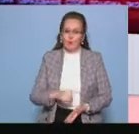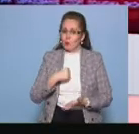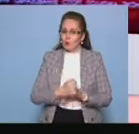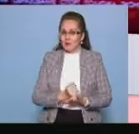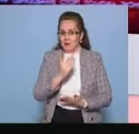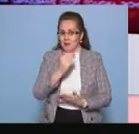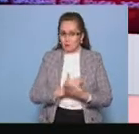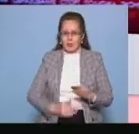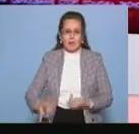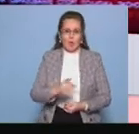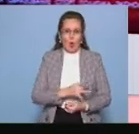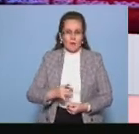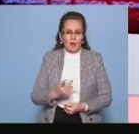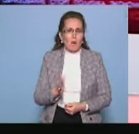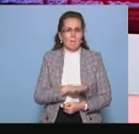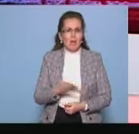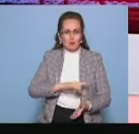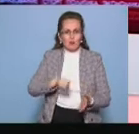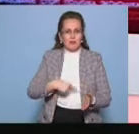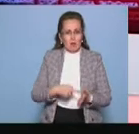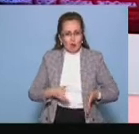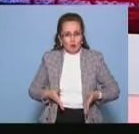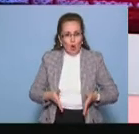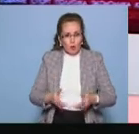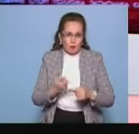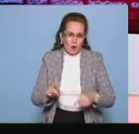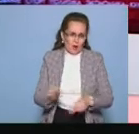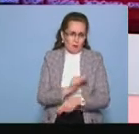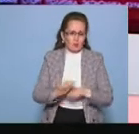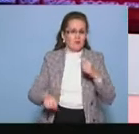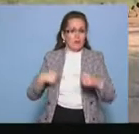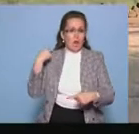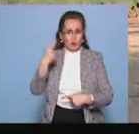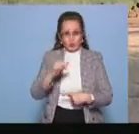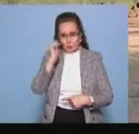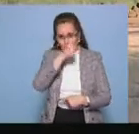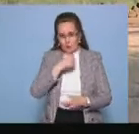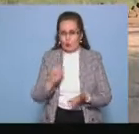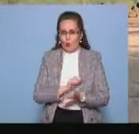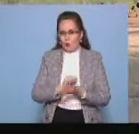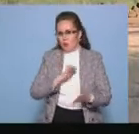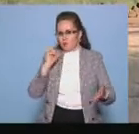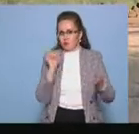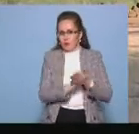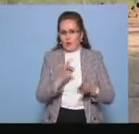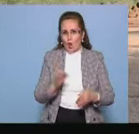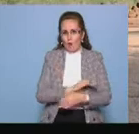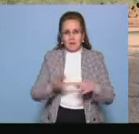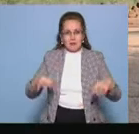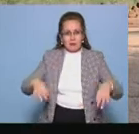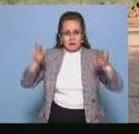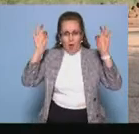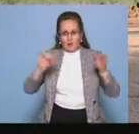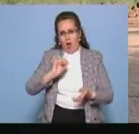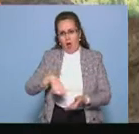список региональных и межмуниципальных дорог, которые отремонтируют в следующем году. Документ опубликован на официальном сайте главы и